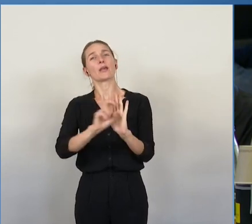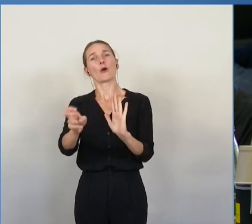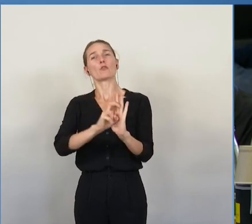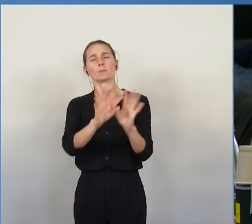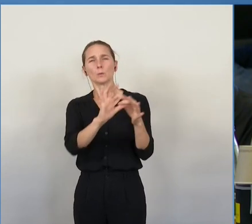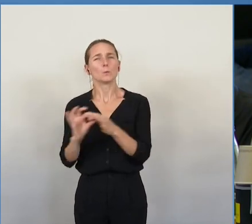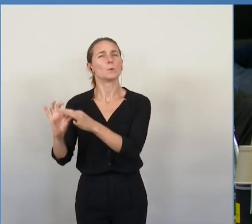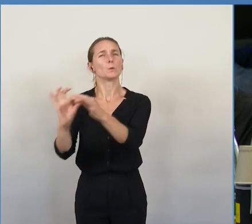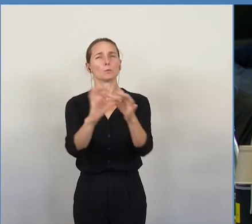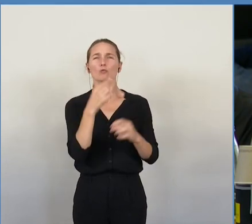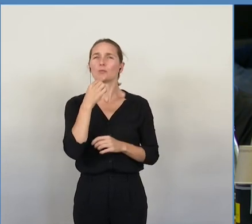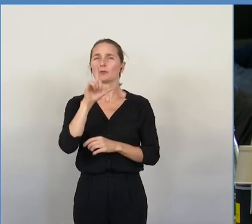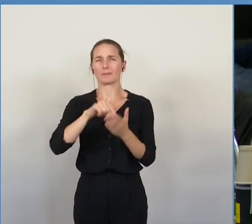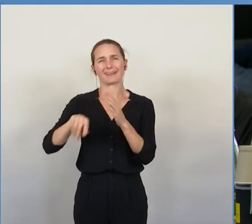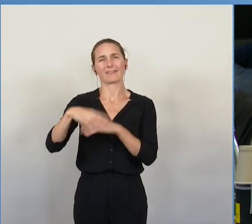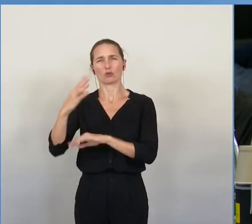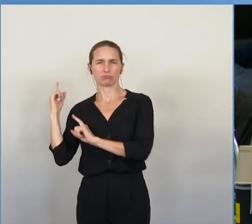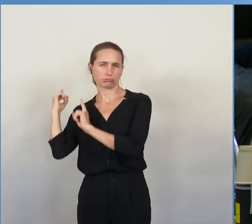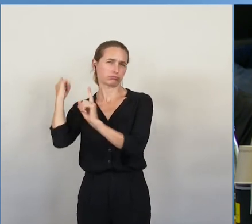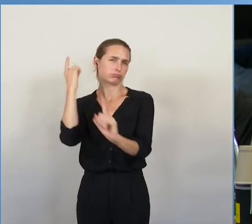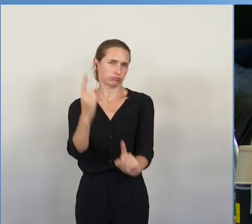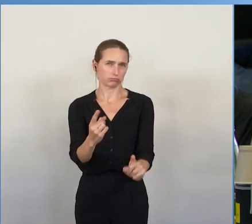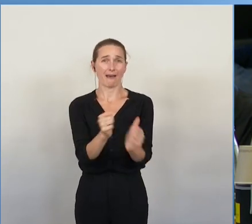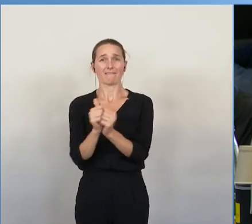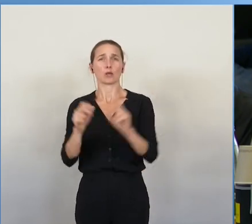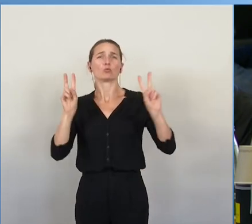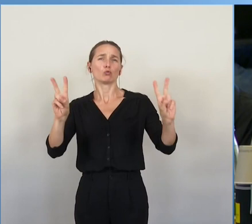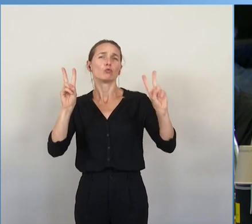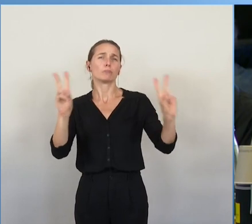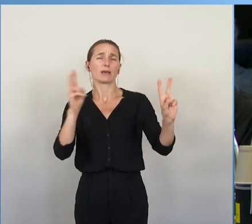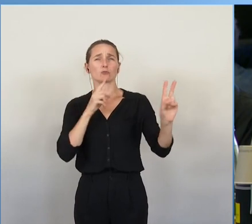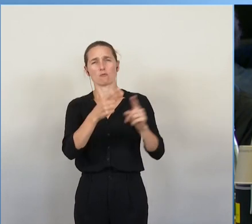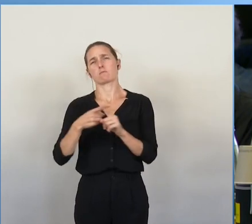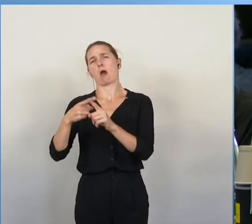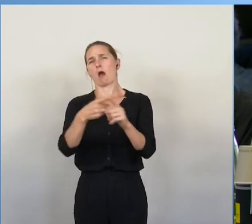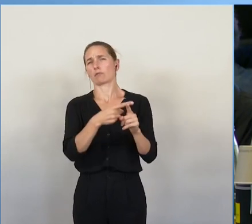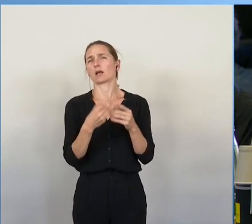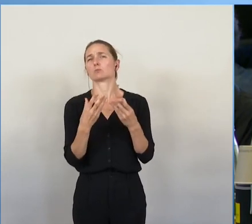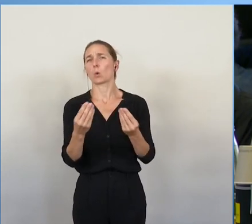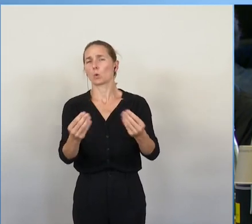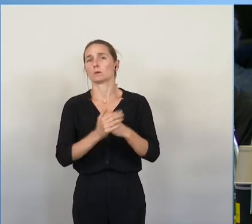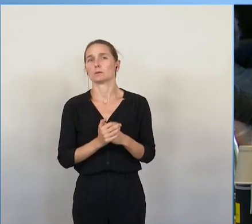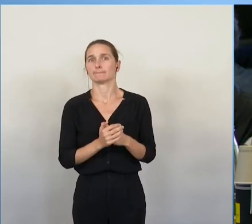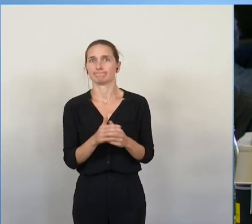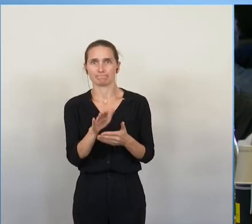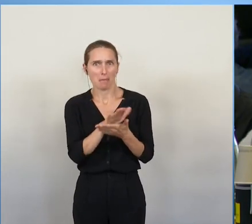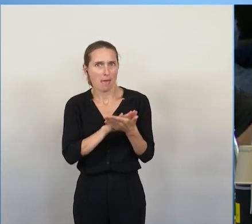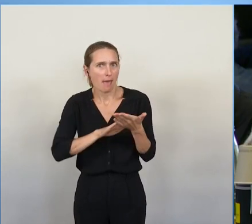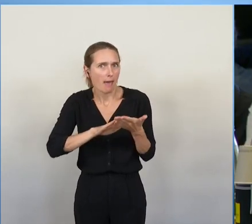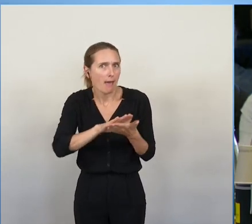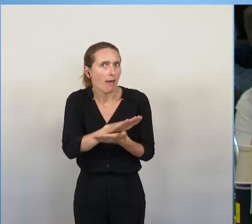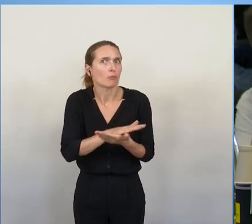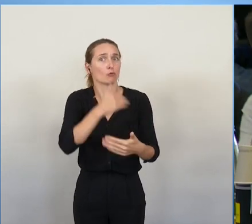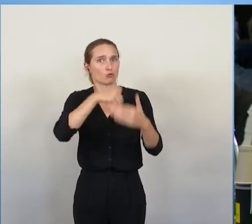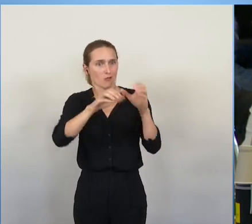nupes nous partageons beaucoup alors pardonnez-moi il n'y a jamais eu autant de groupes d'opposition de gauche dans votre